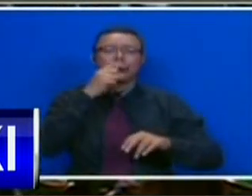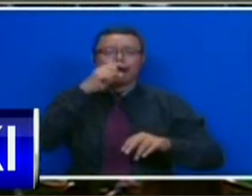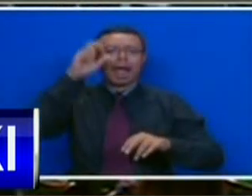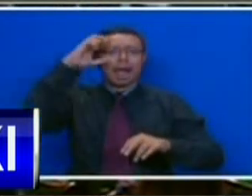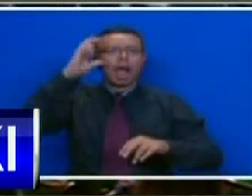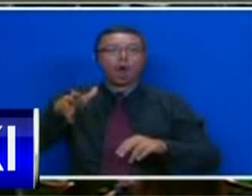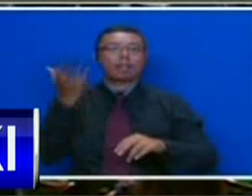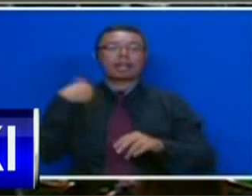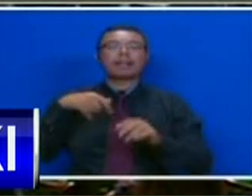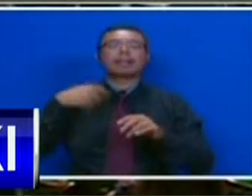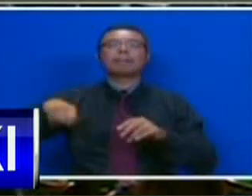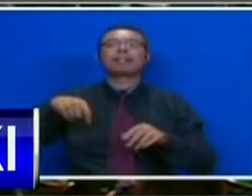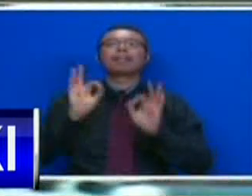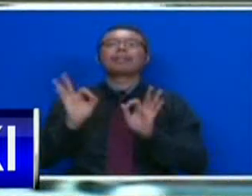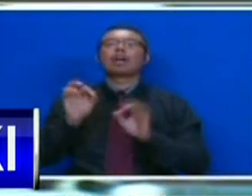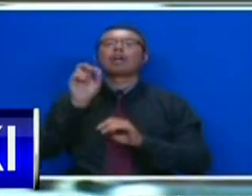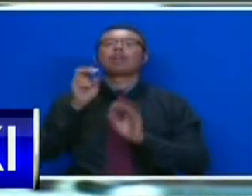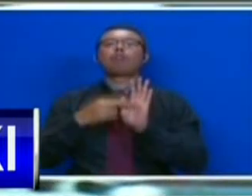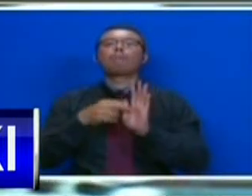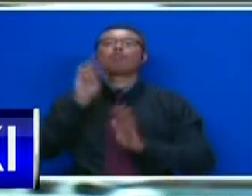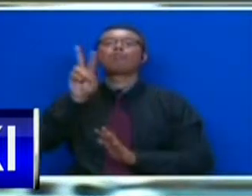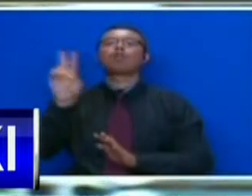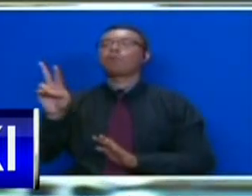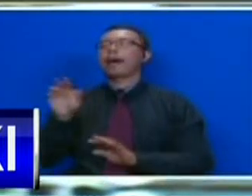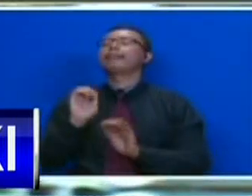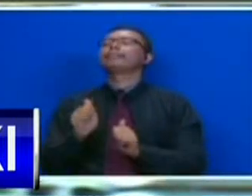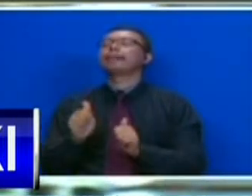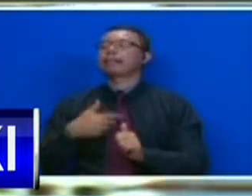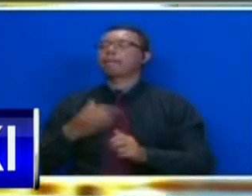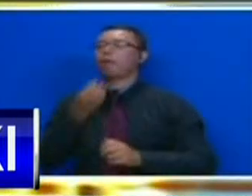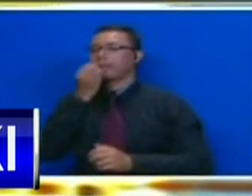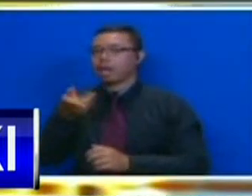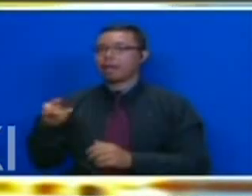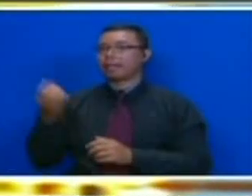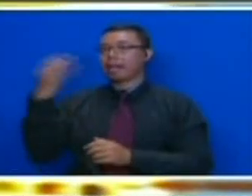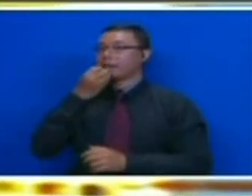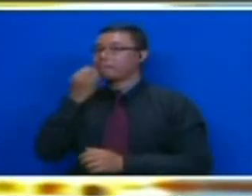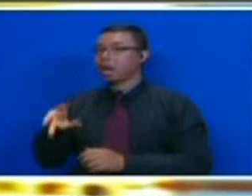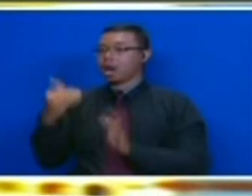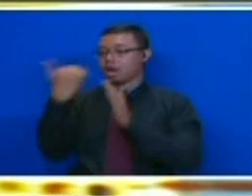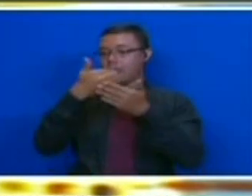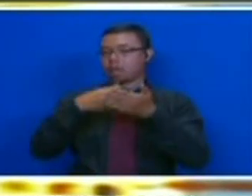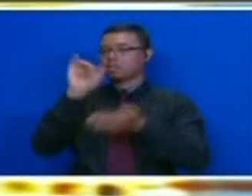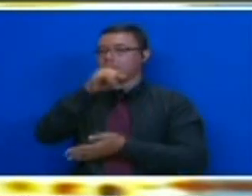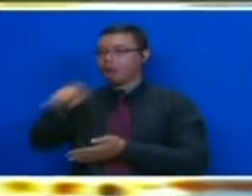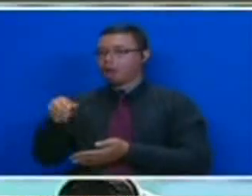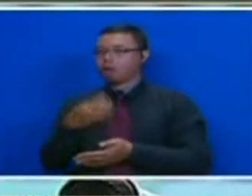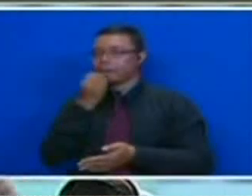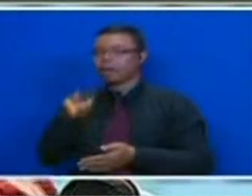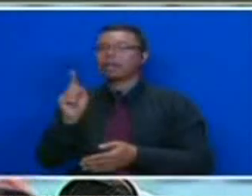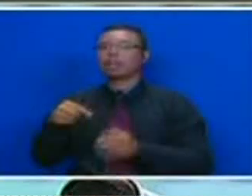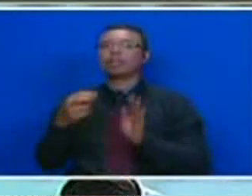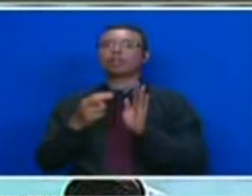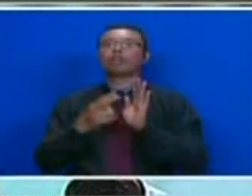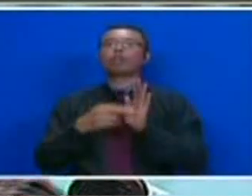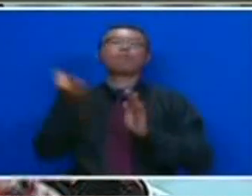bahwa KB ranking 22 saya sebetulnya gak mauangkat ini tapi karena beliau mengatakan data yang keliru saya koreksi bahwa itu